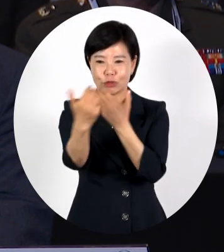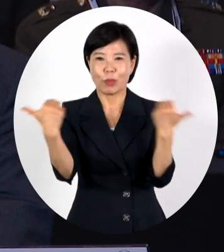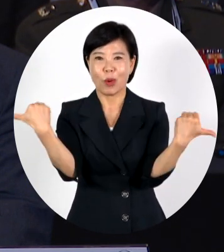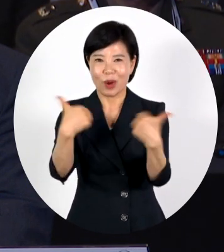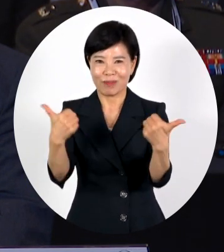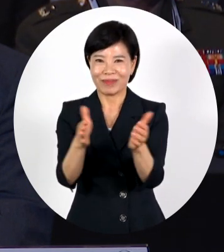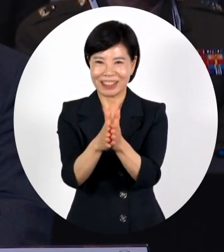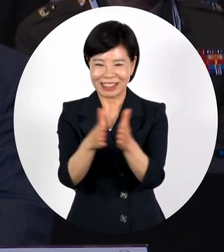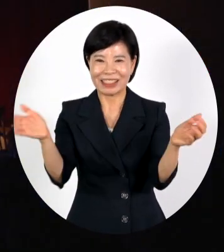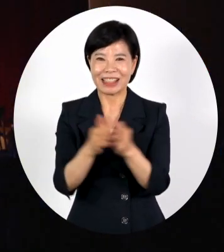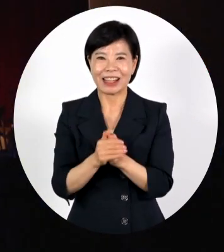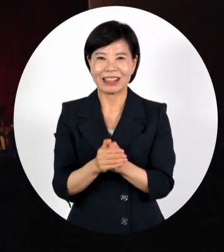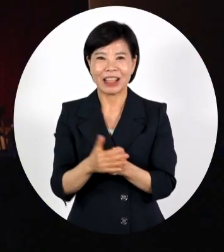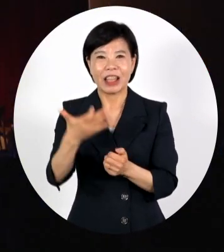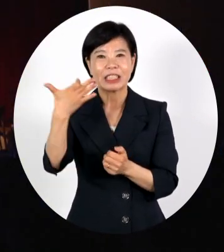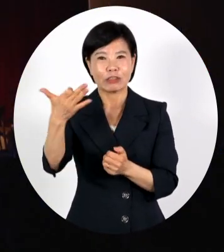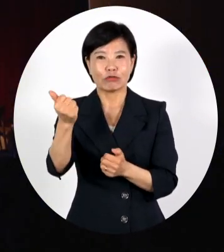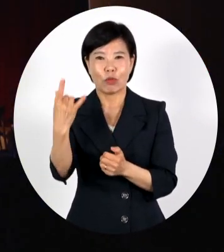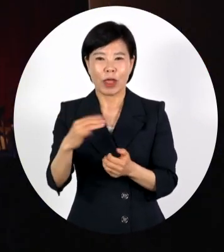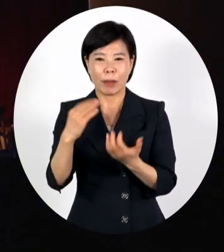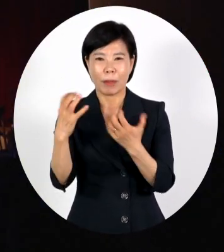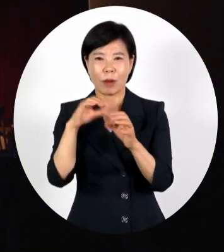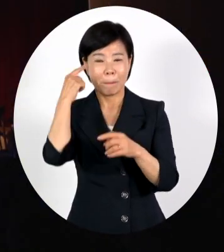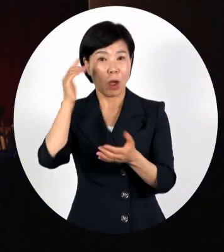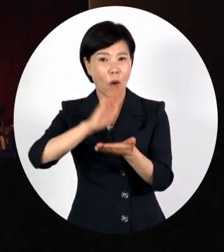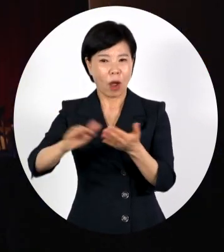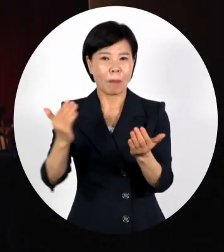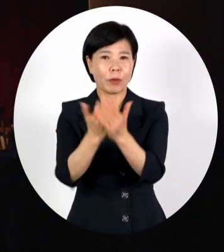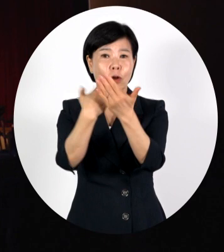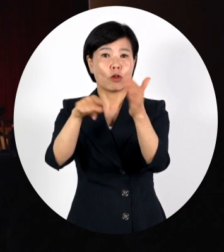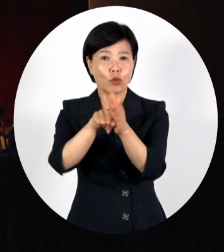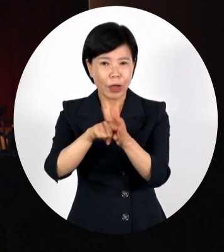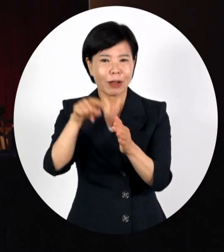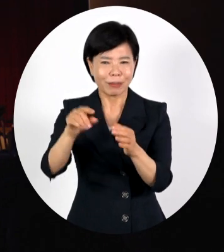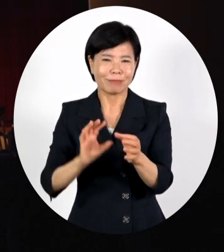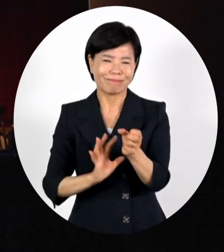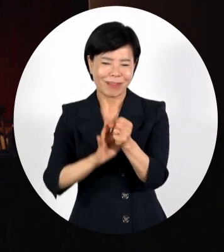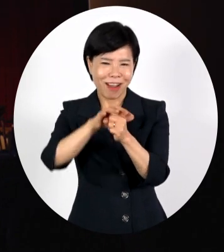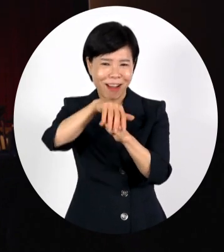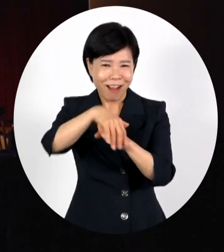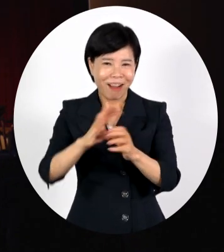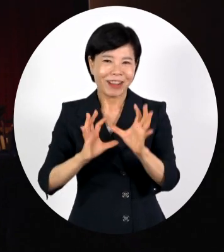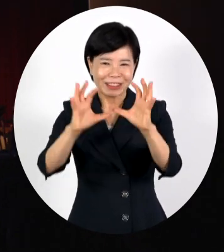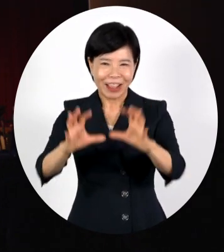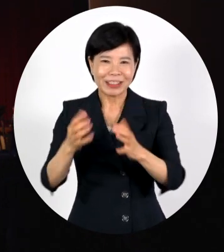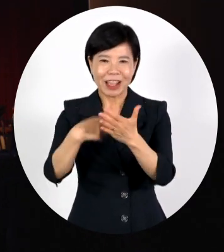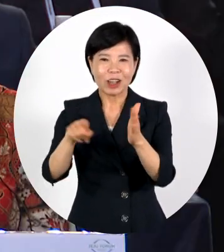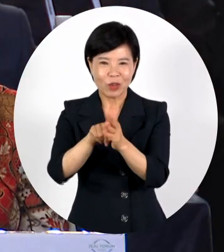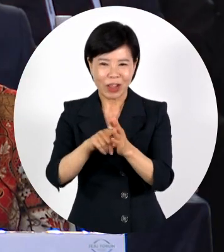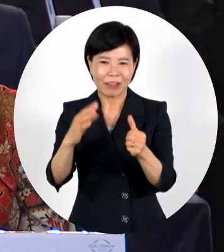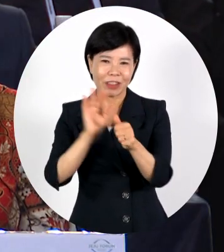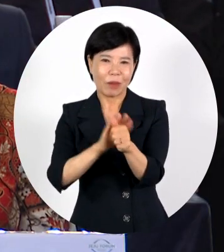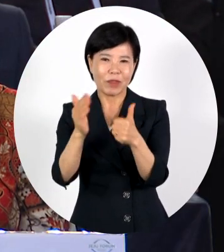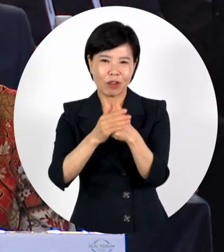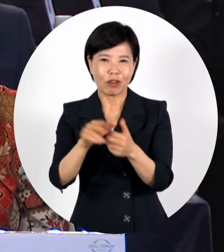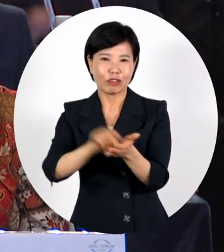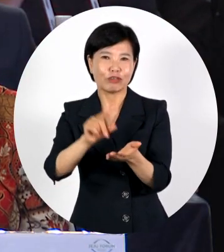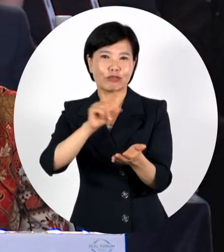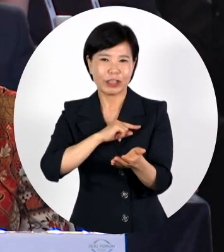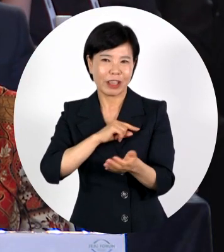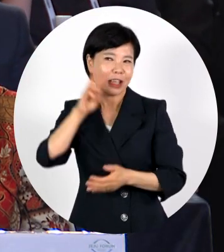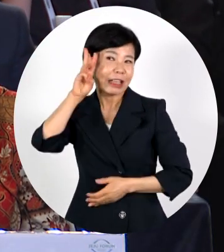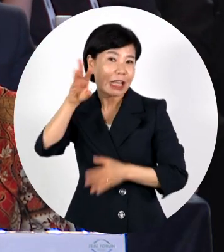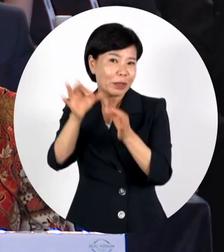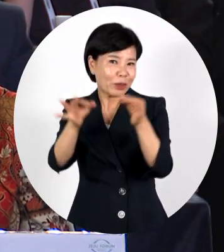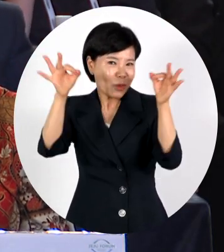시작합니다. 제19회 평화와 번영을 위한 제주포럼이 더 나은 세상을 위한 협력을 주제로 5월 29일부터